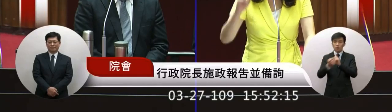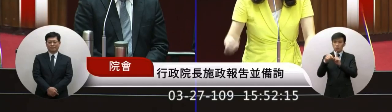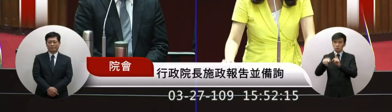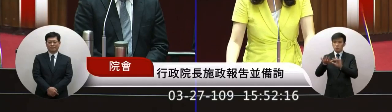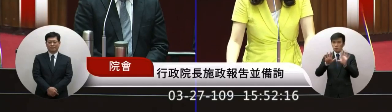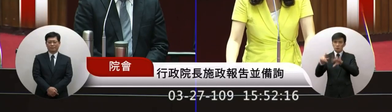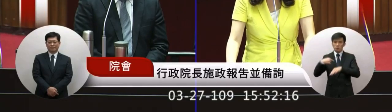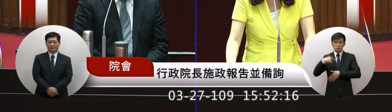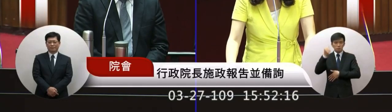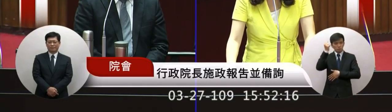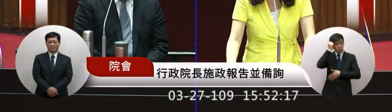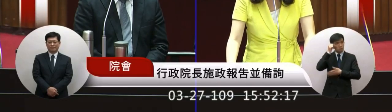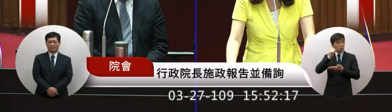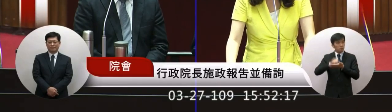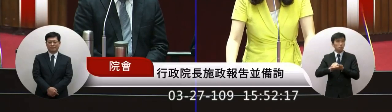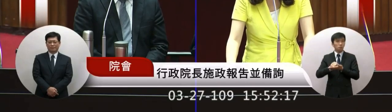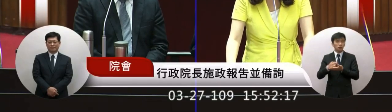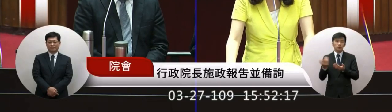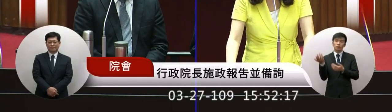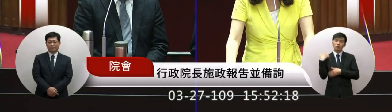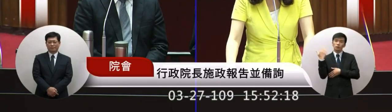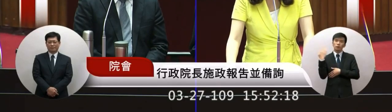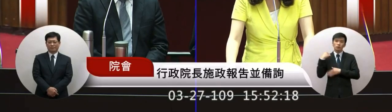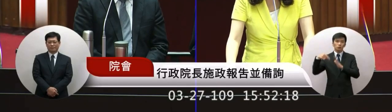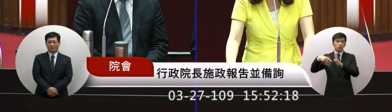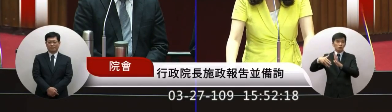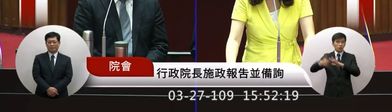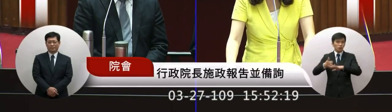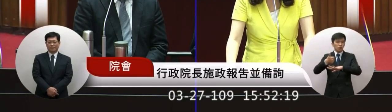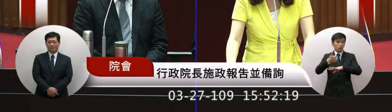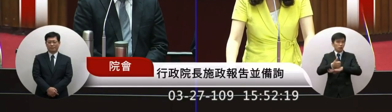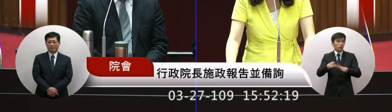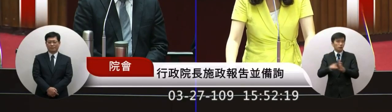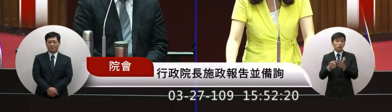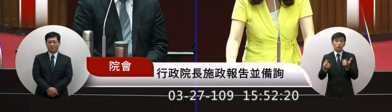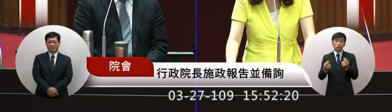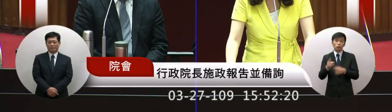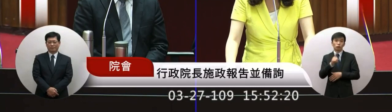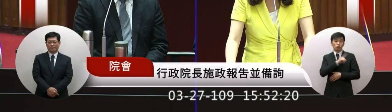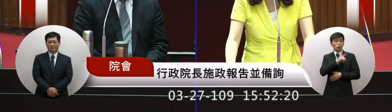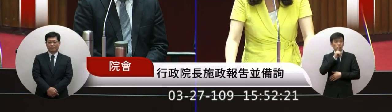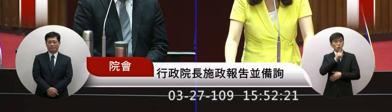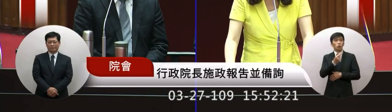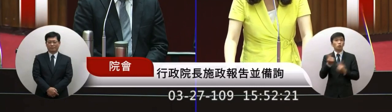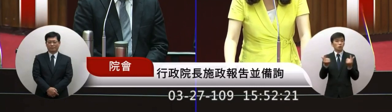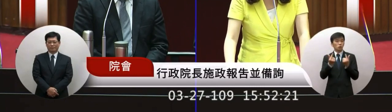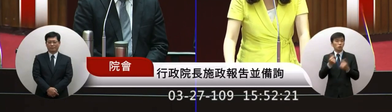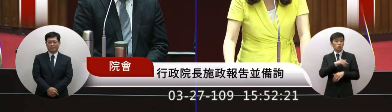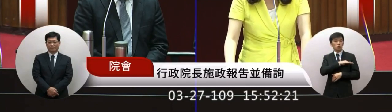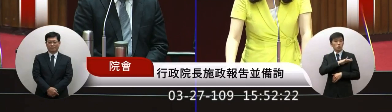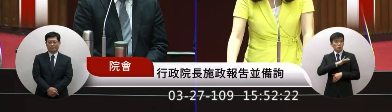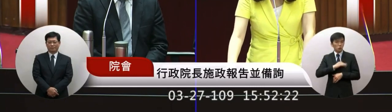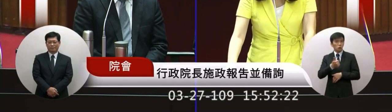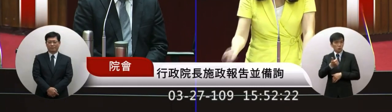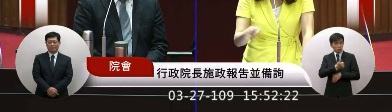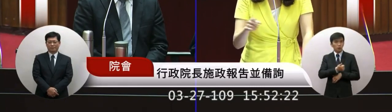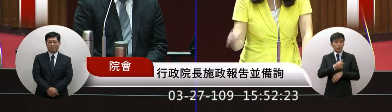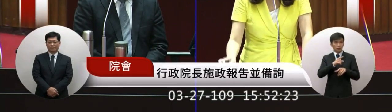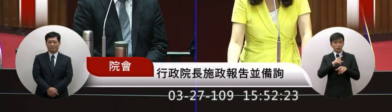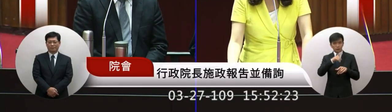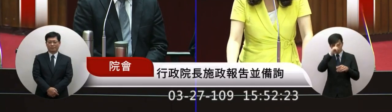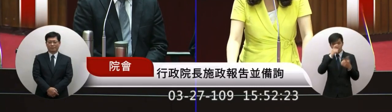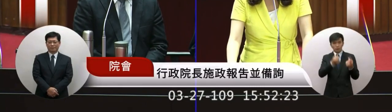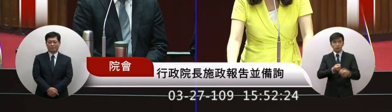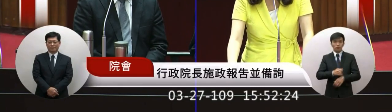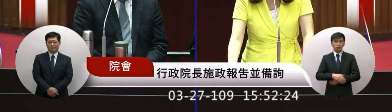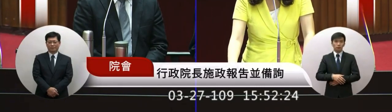就我印象所及，院长在上任的时候也曾经以丘吉尔自我期许。所以刚刚